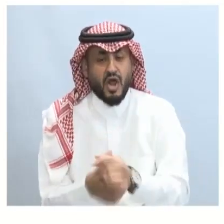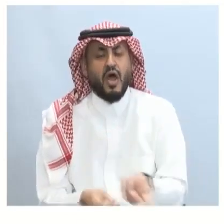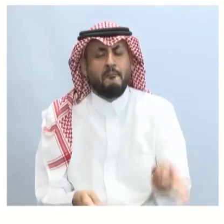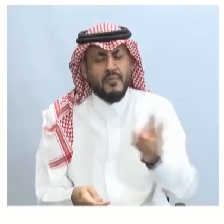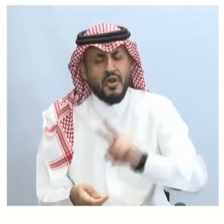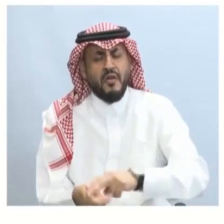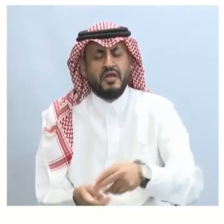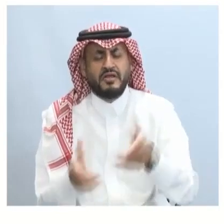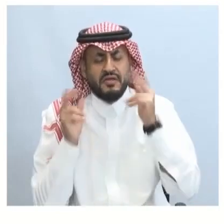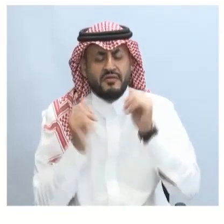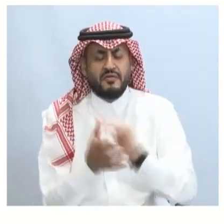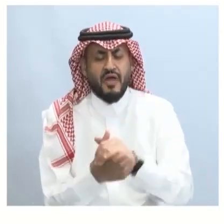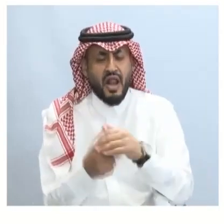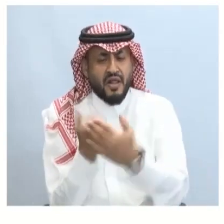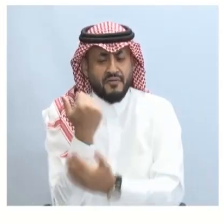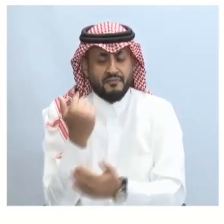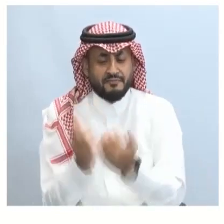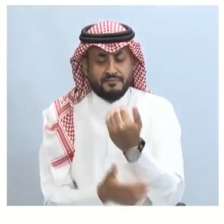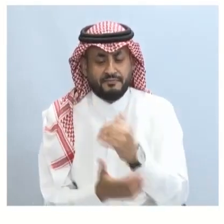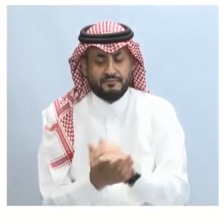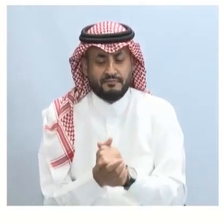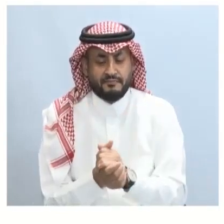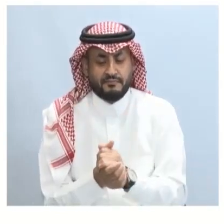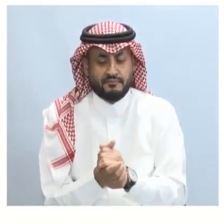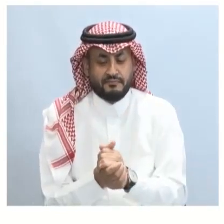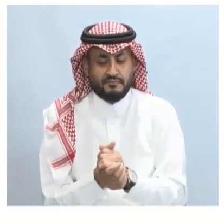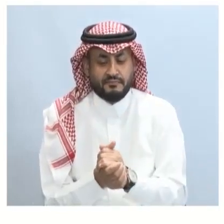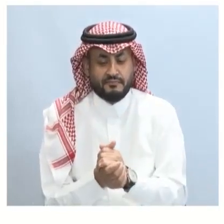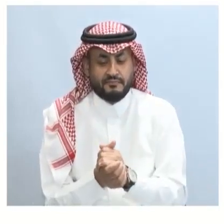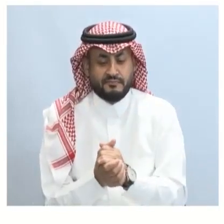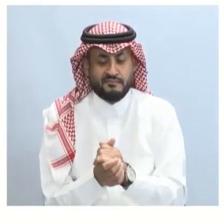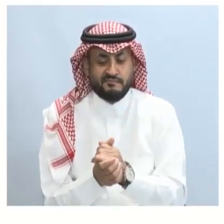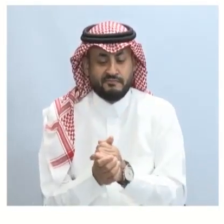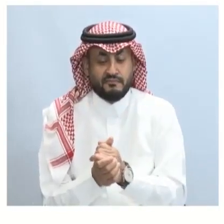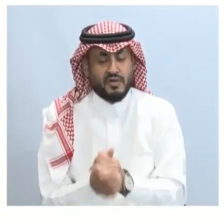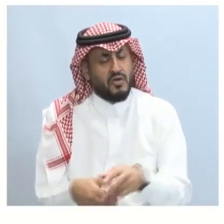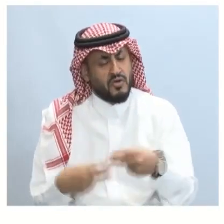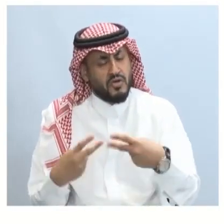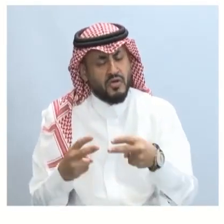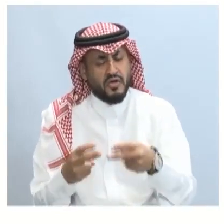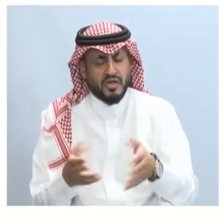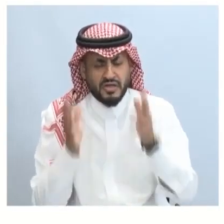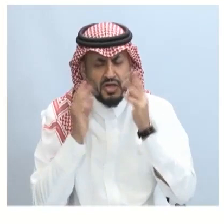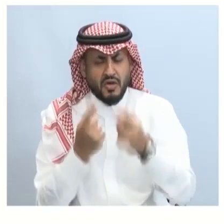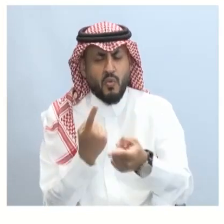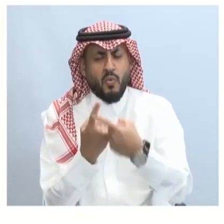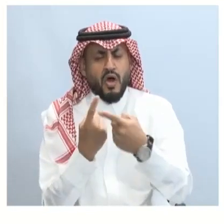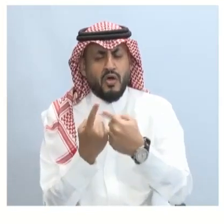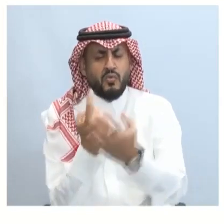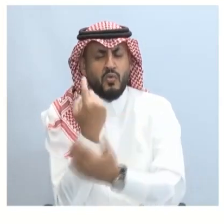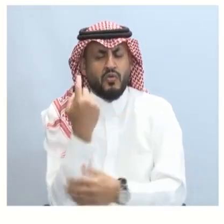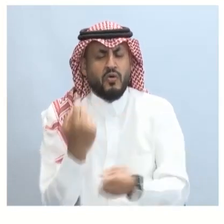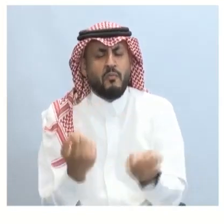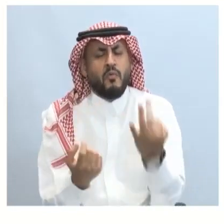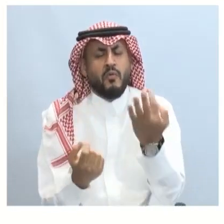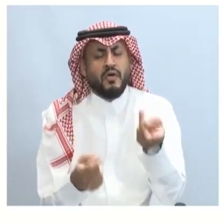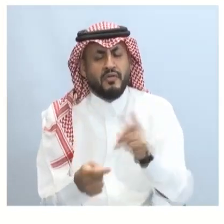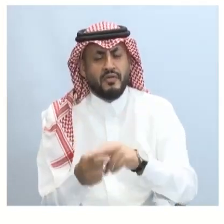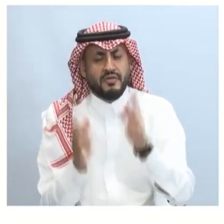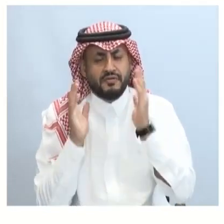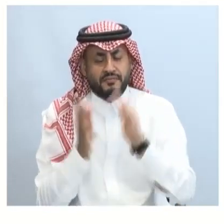على طهاره وفي بعض الاحيان كان يصلي اكثر من صلاه بوضوء واحد انظروا